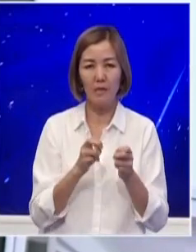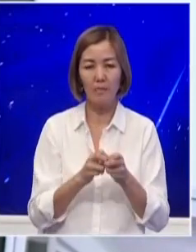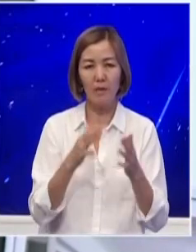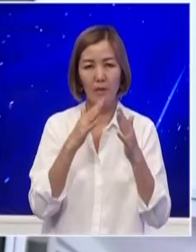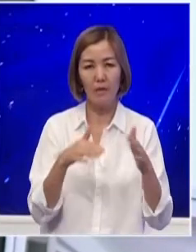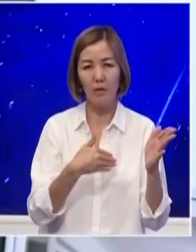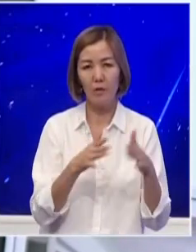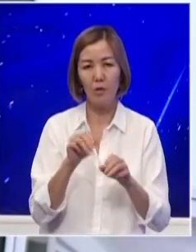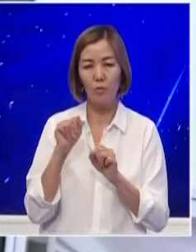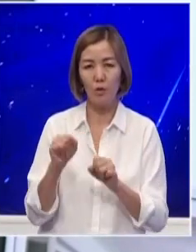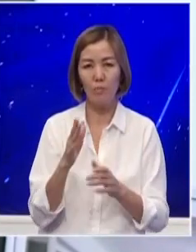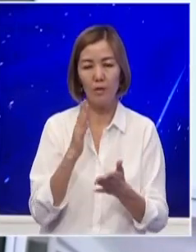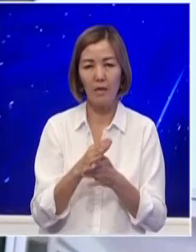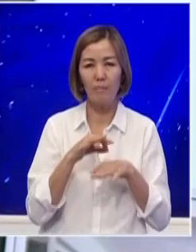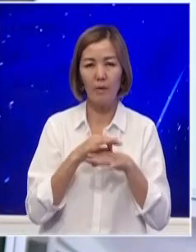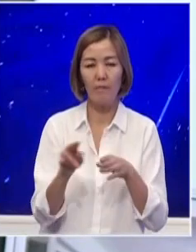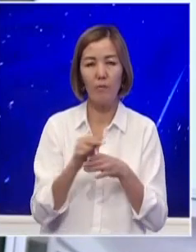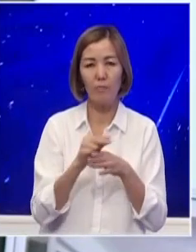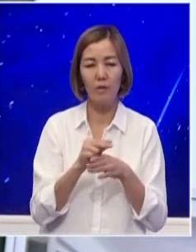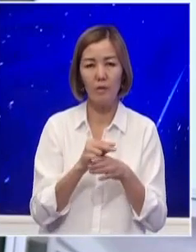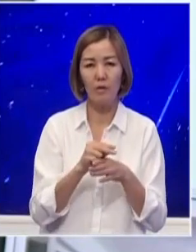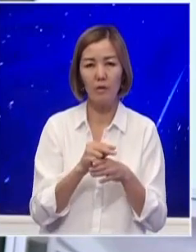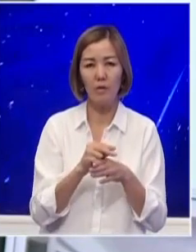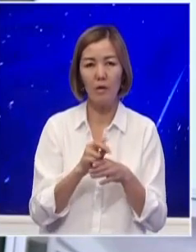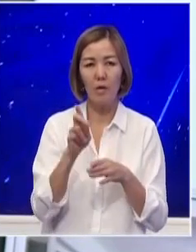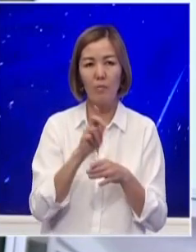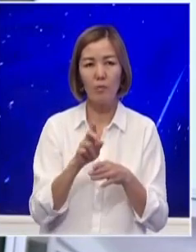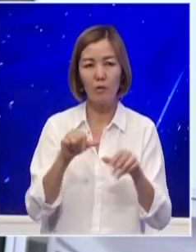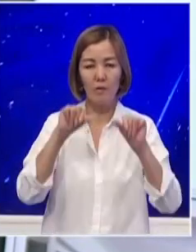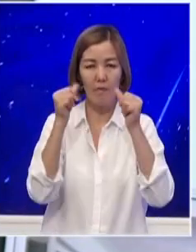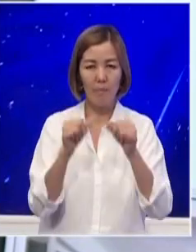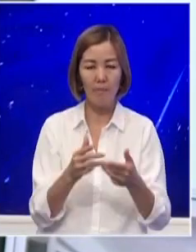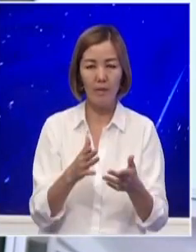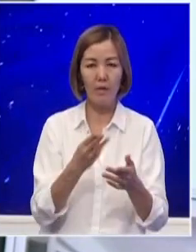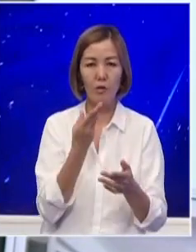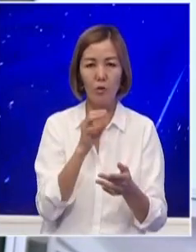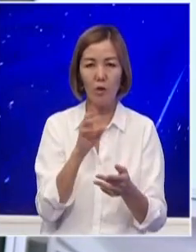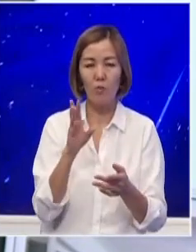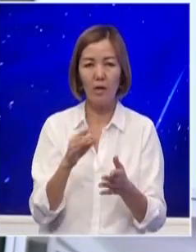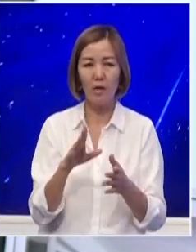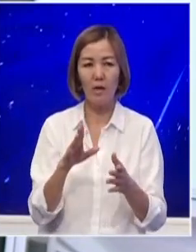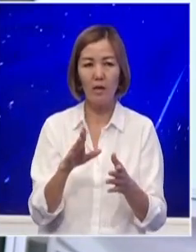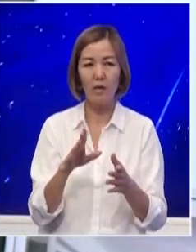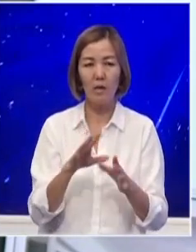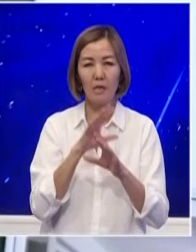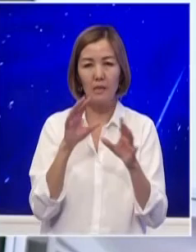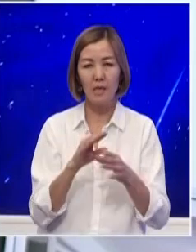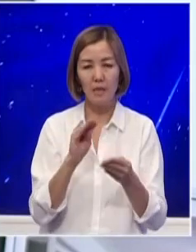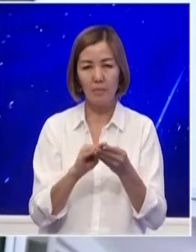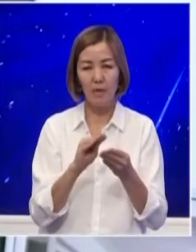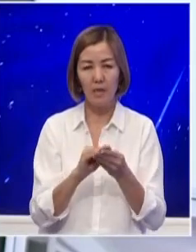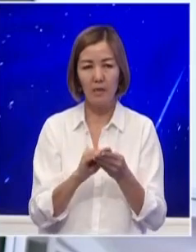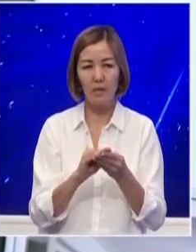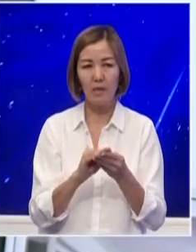и утеплять. Также мы проведем реставрацию бронзового памятника Шокана Валиханова. При этом внешний вид статуи сохраним прежним.